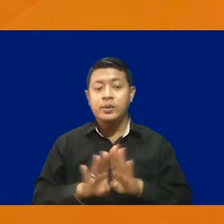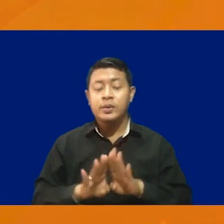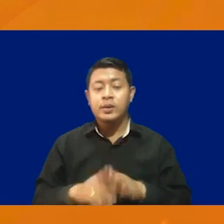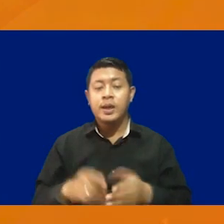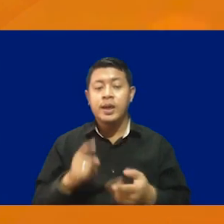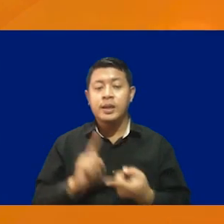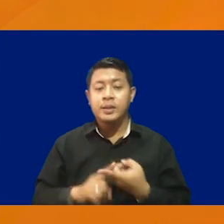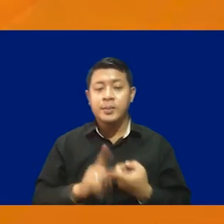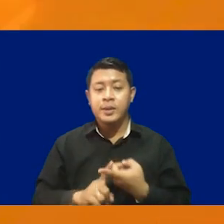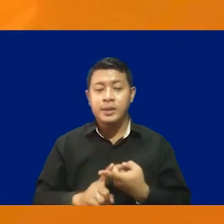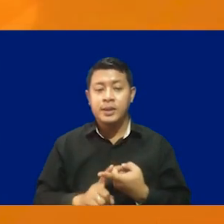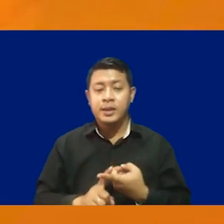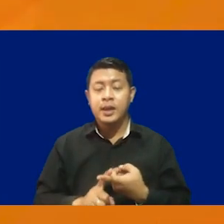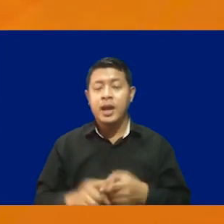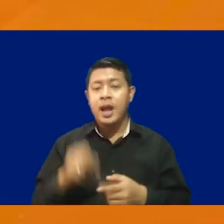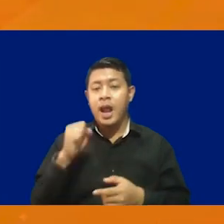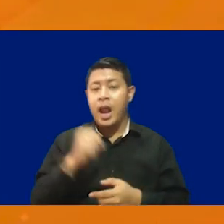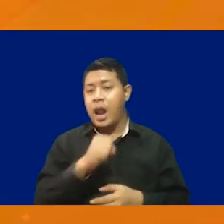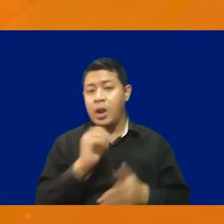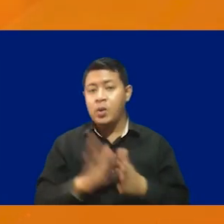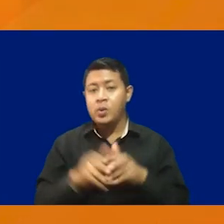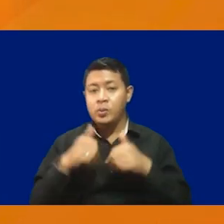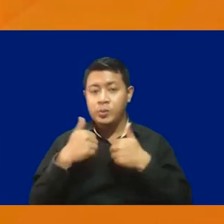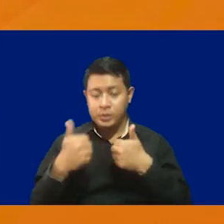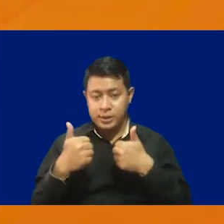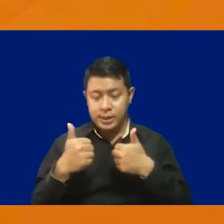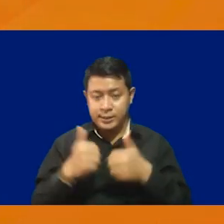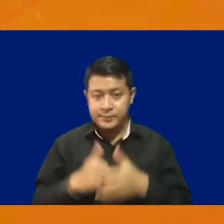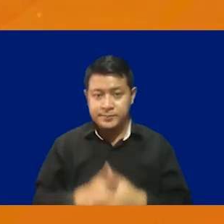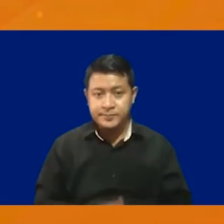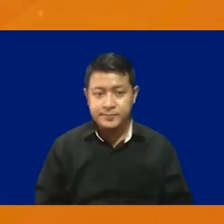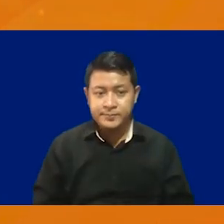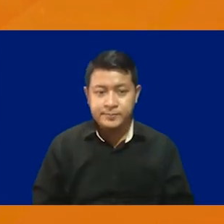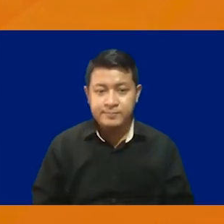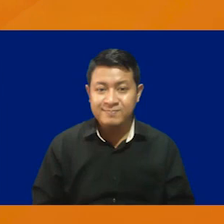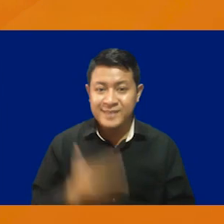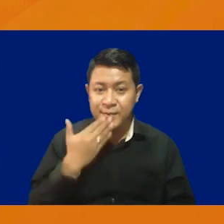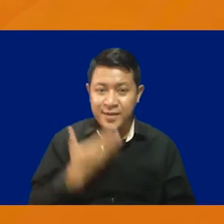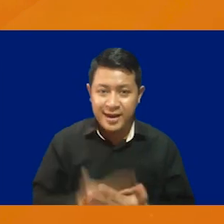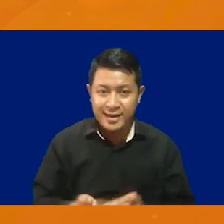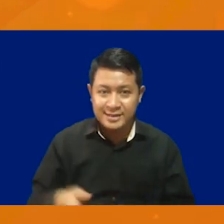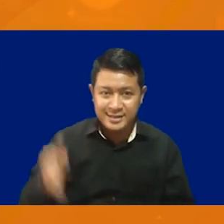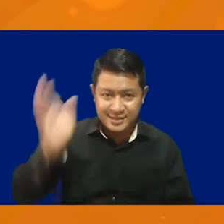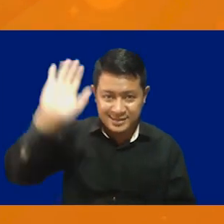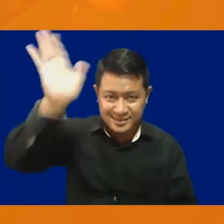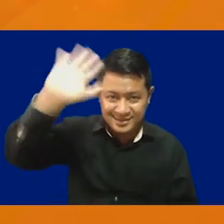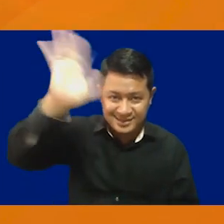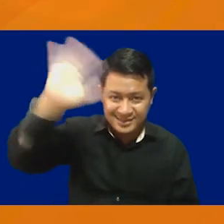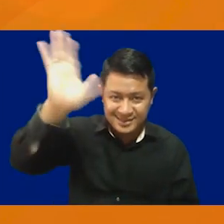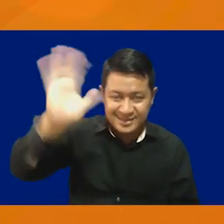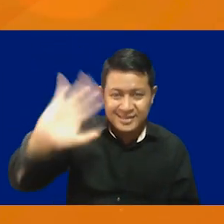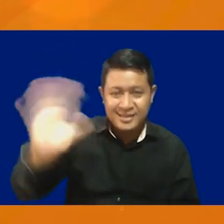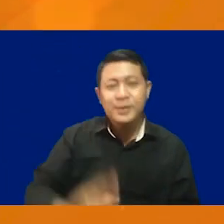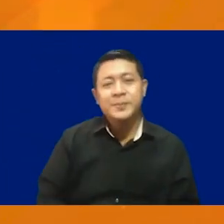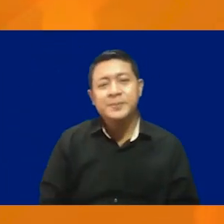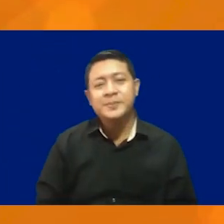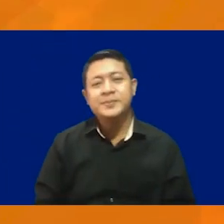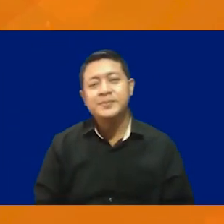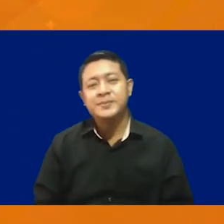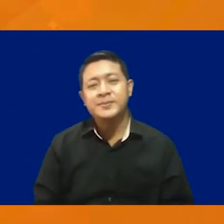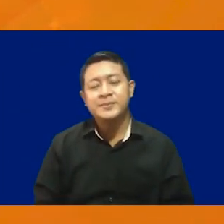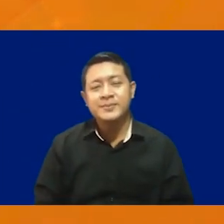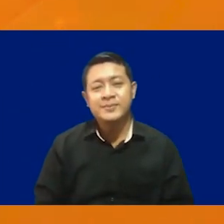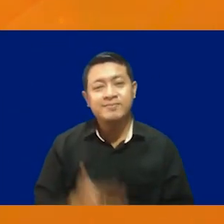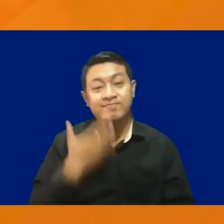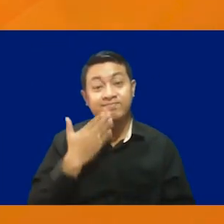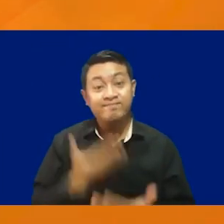ini sudah saya tutup saja dan akan ditutup oleh teman-teman dari SEP OMK untuk menutup dengan lagu pujian. Terima kasih, sampai jumpa